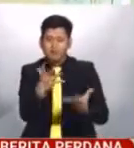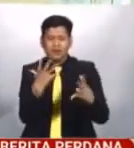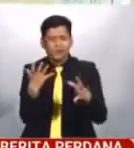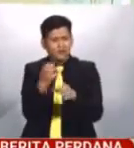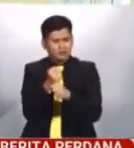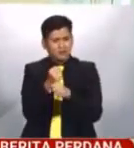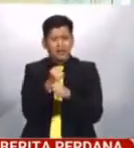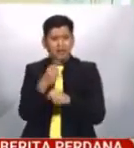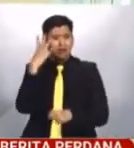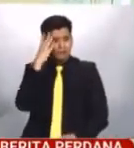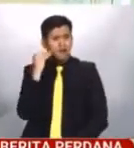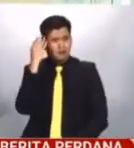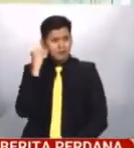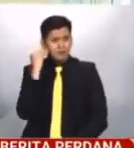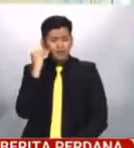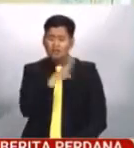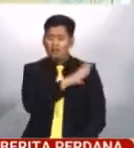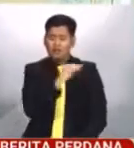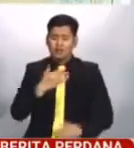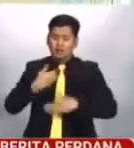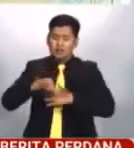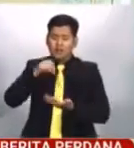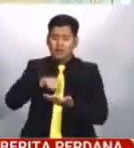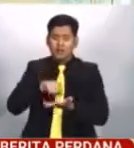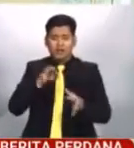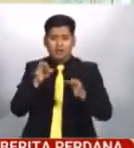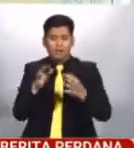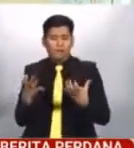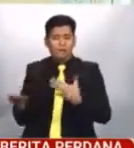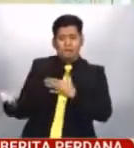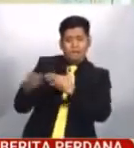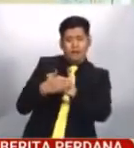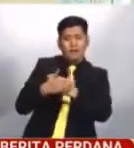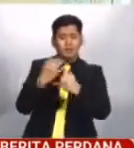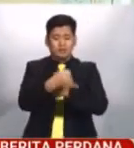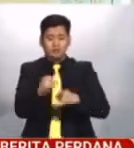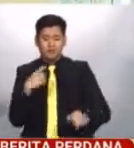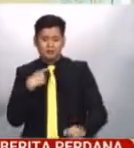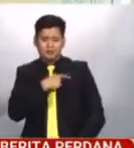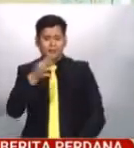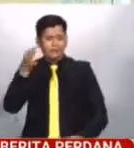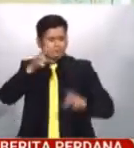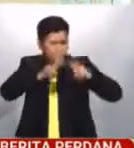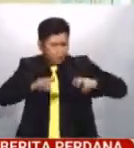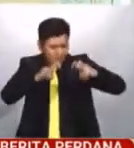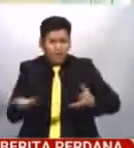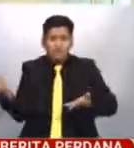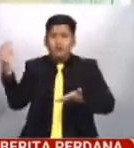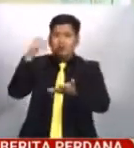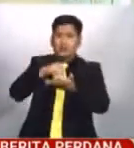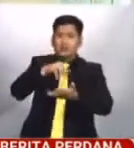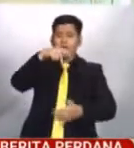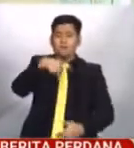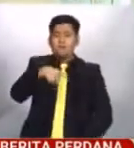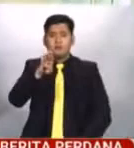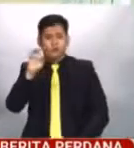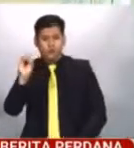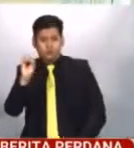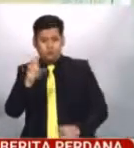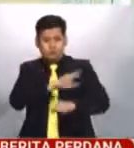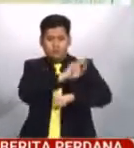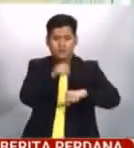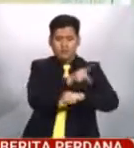mendapatkan pengalaman. Dan juga lepas ni balik ke jabatan kita akan kaji semula PTO, pengurusan bencana, pusat